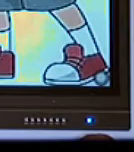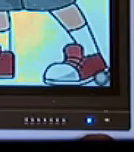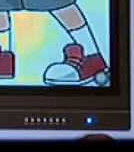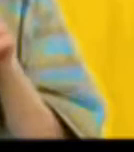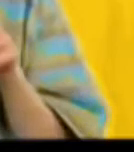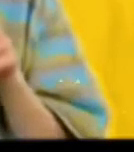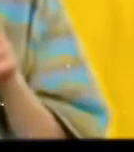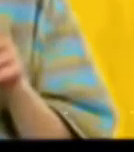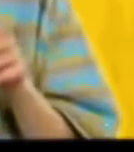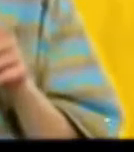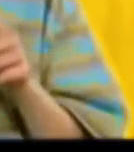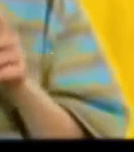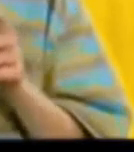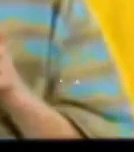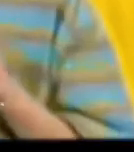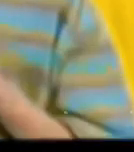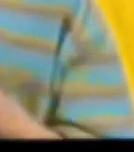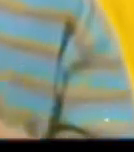ten.